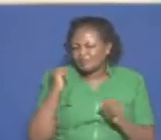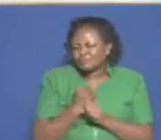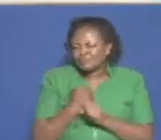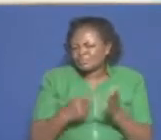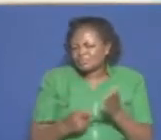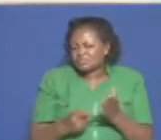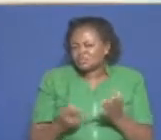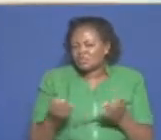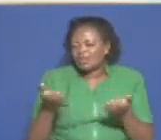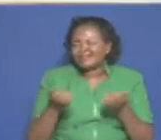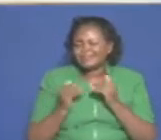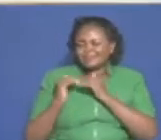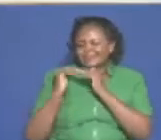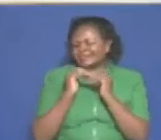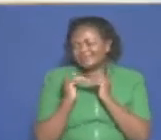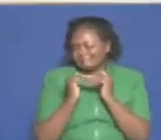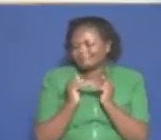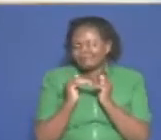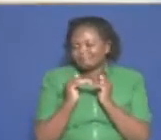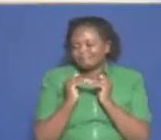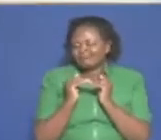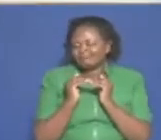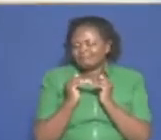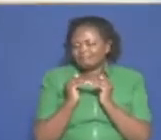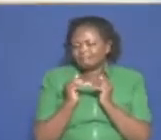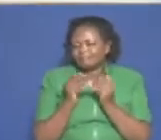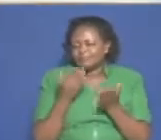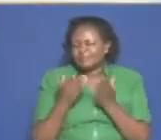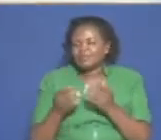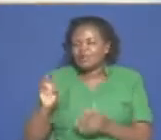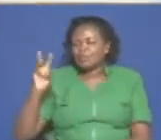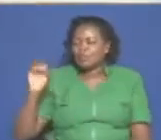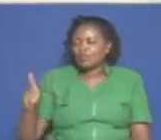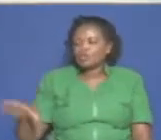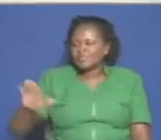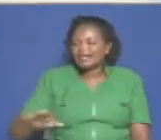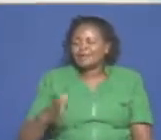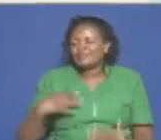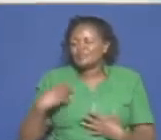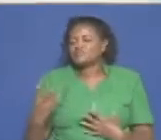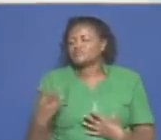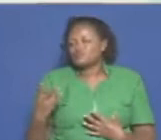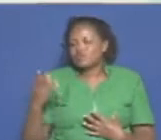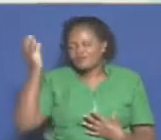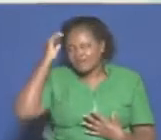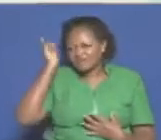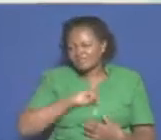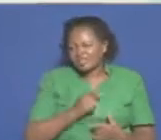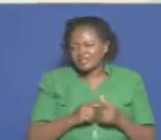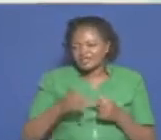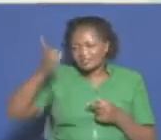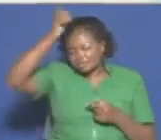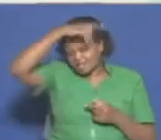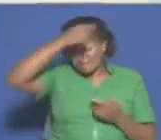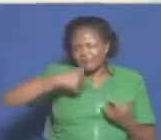field, watu kama hao utafanya namna gani? Na watu utapata kama maybe ward mzima watu wawili ndio wamesoma na watu wawili wako na degrees, lakini